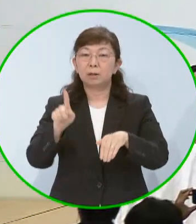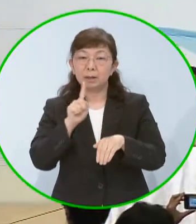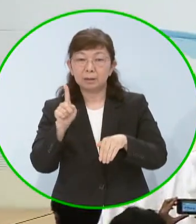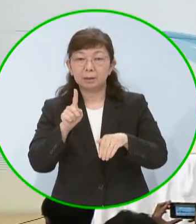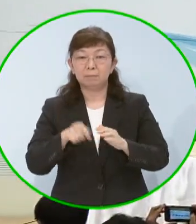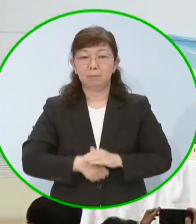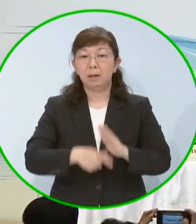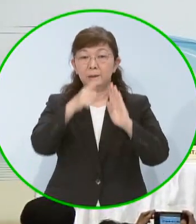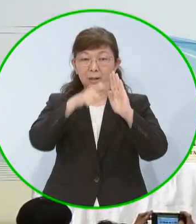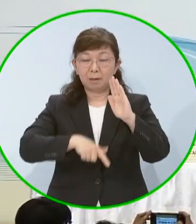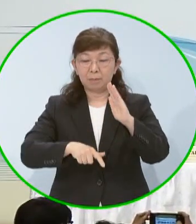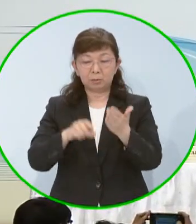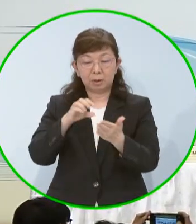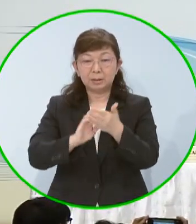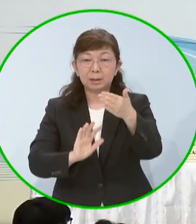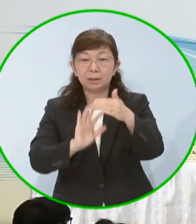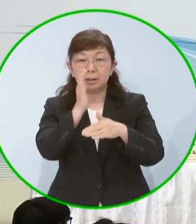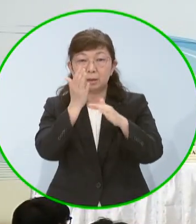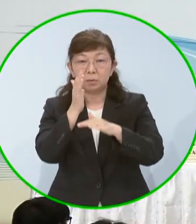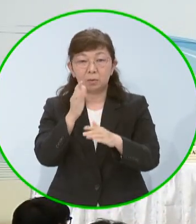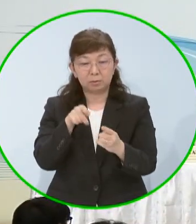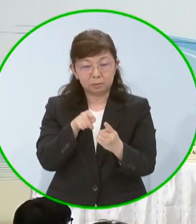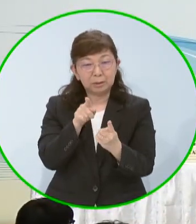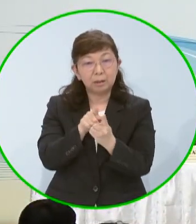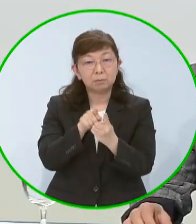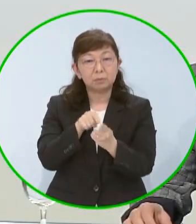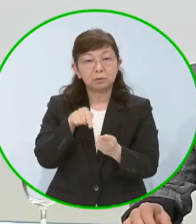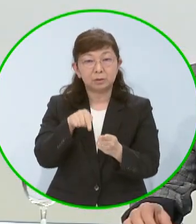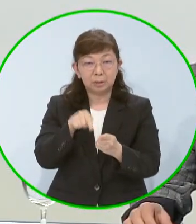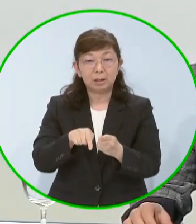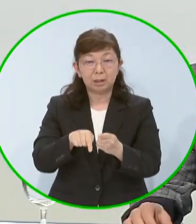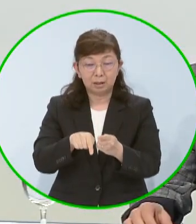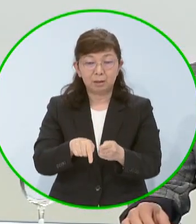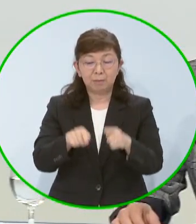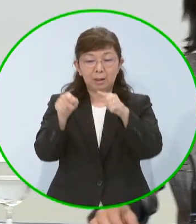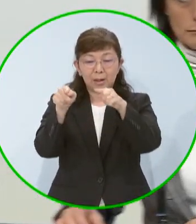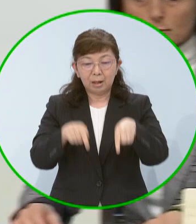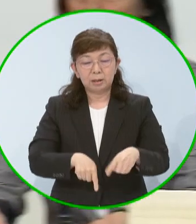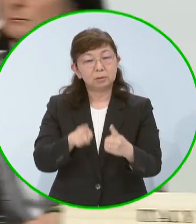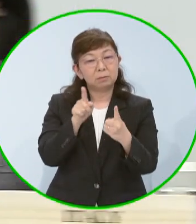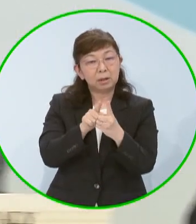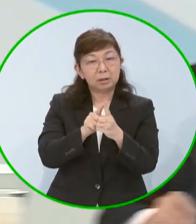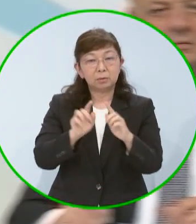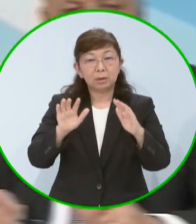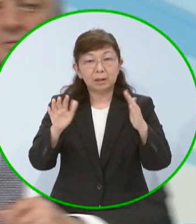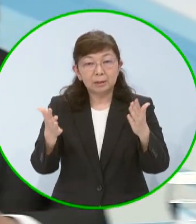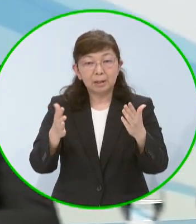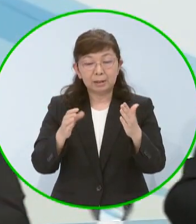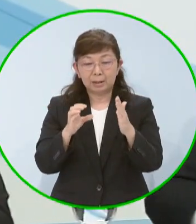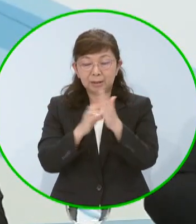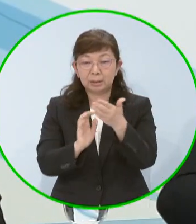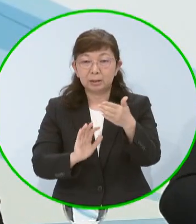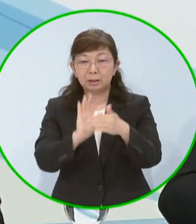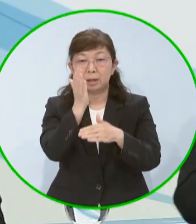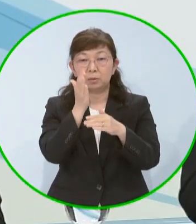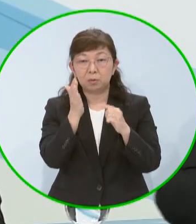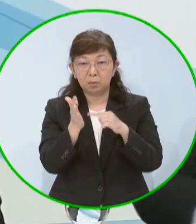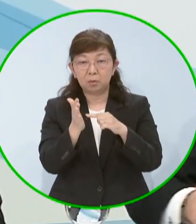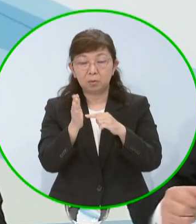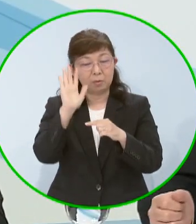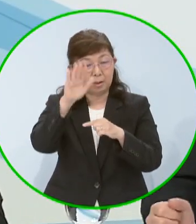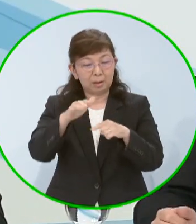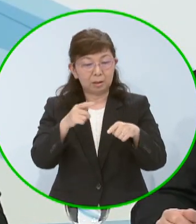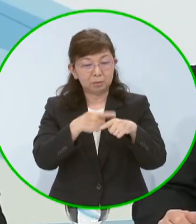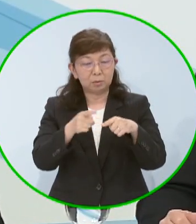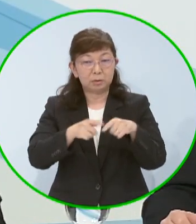は争点となっていた化石燃料の取り扱いについて排出削減対策がとられていない化石燃料を